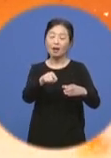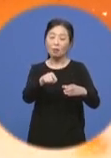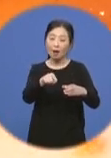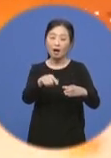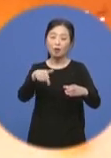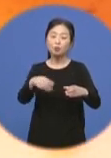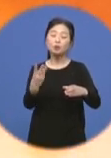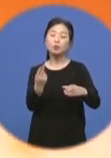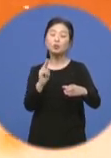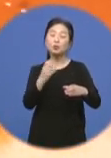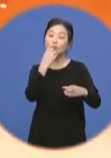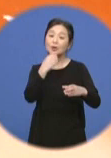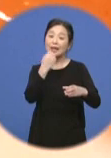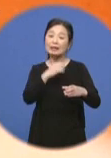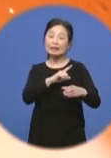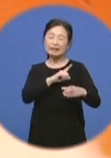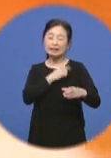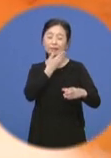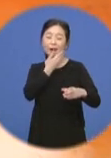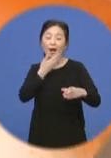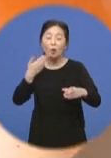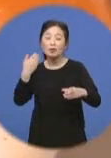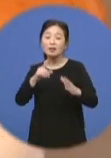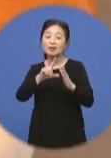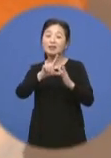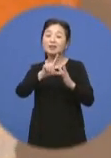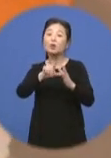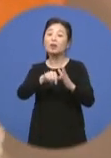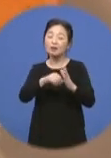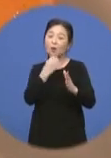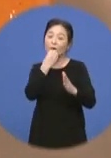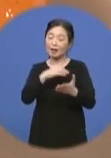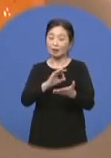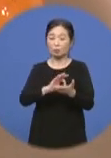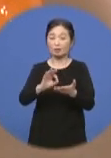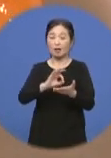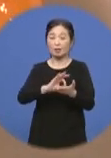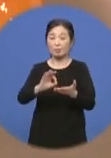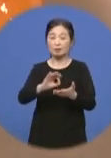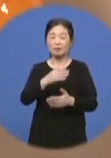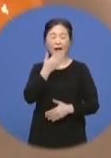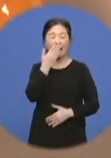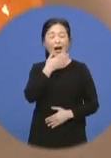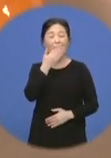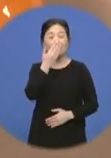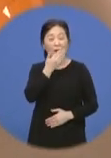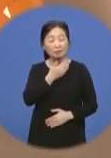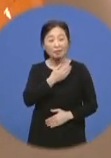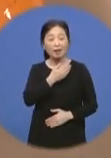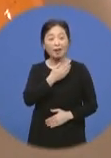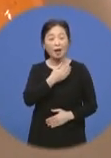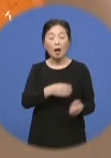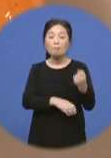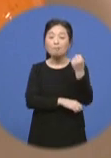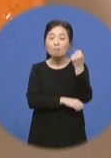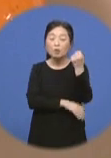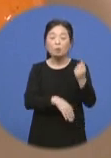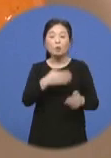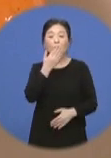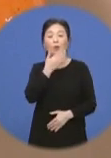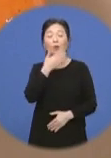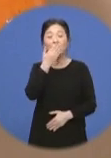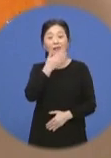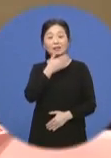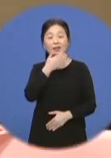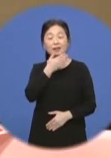時に作っているので、とても糖度が高くて柿本来の味が出しているので、とても美味し